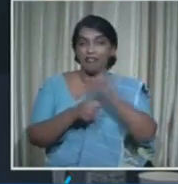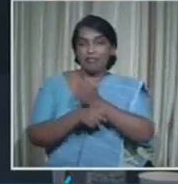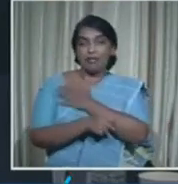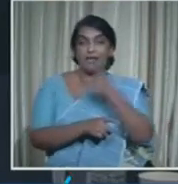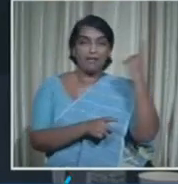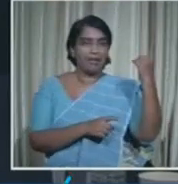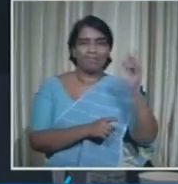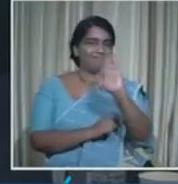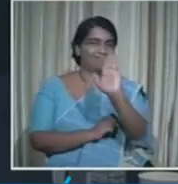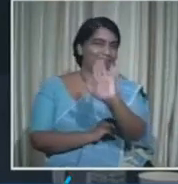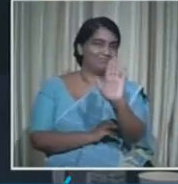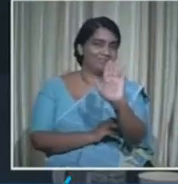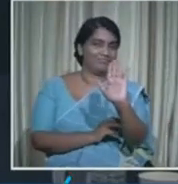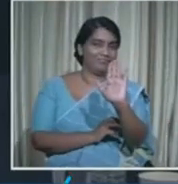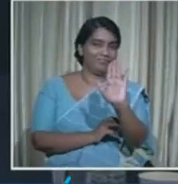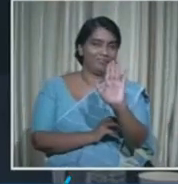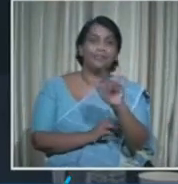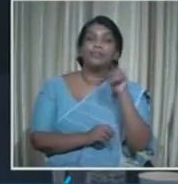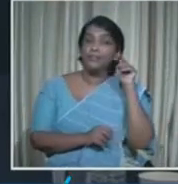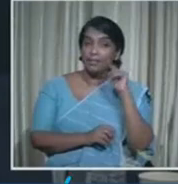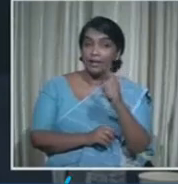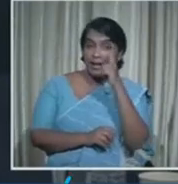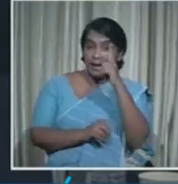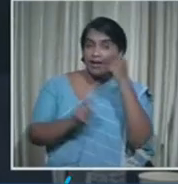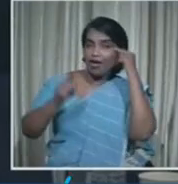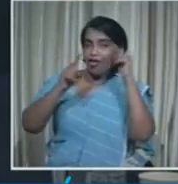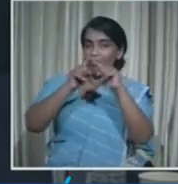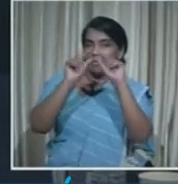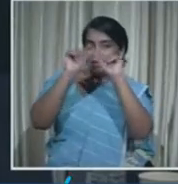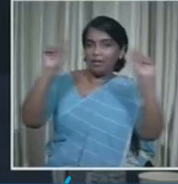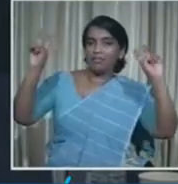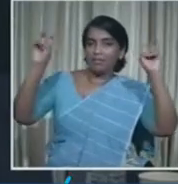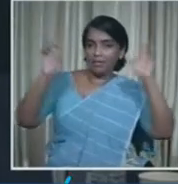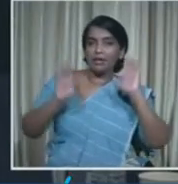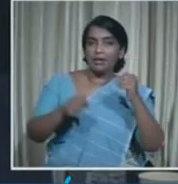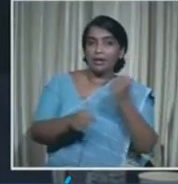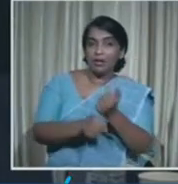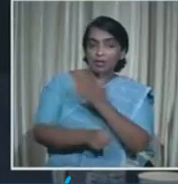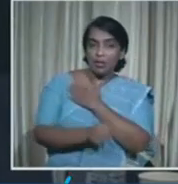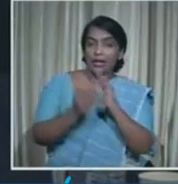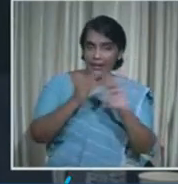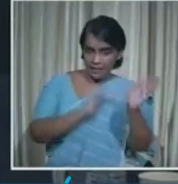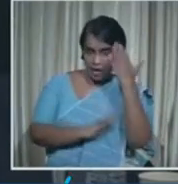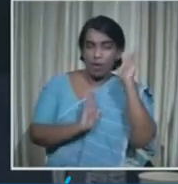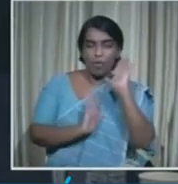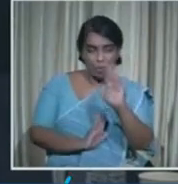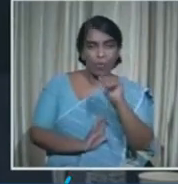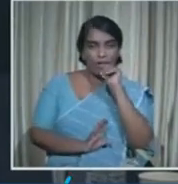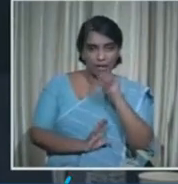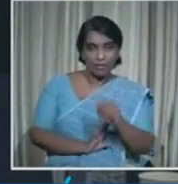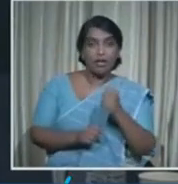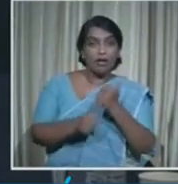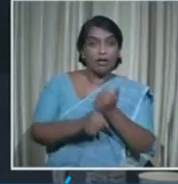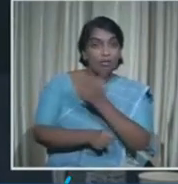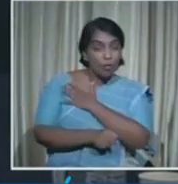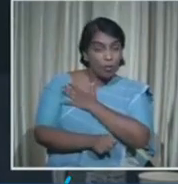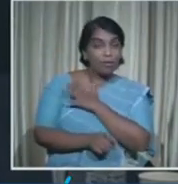එහෙම හරියන්නේ නැහැ ඒක සටන් පාටයක් පමණයි ගෝටාවේ යන්න ඕනේ තමයි නමුත් ගෝටාවේත්